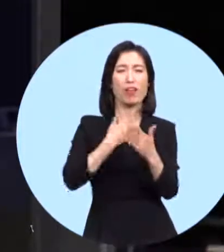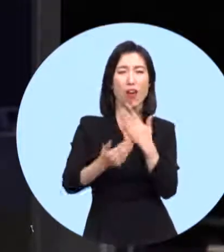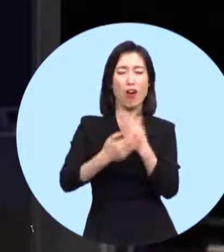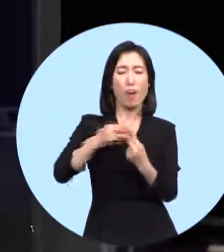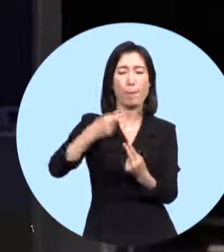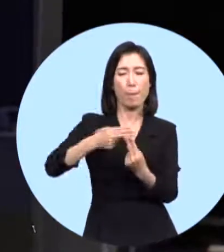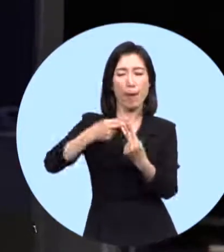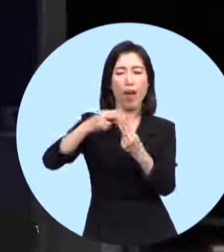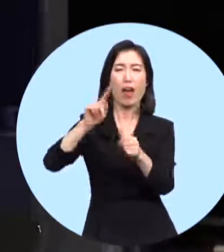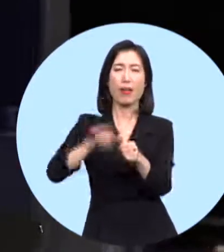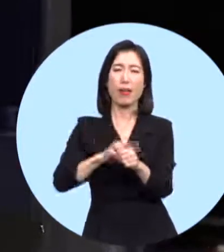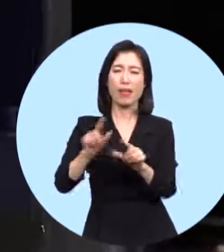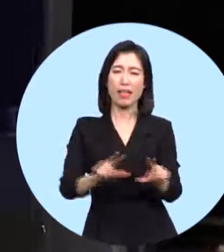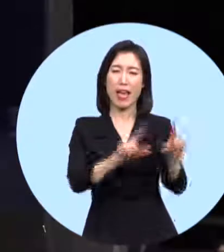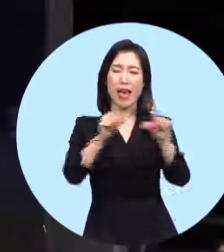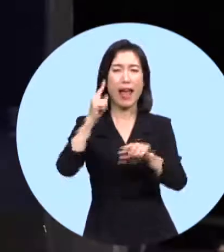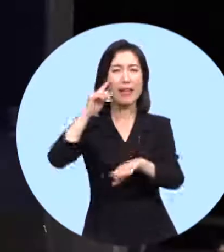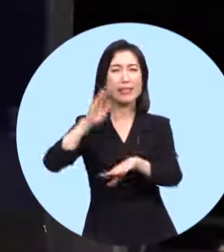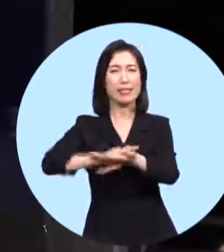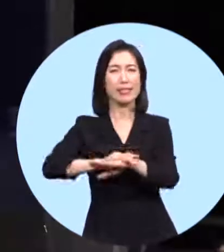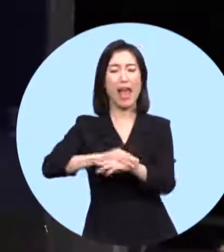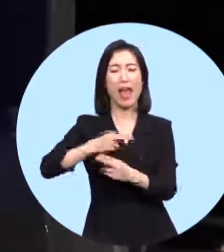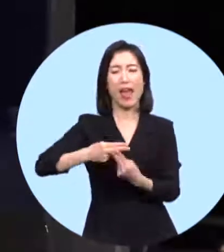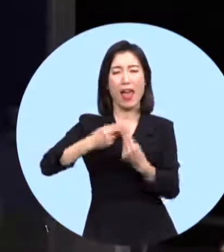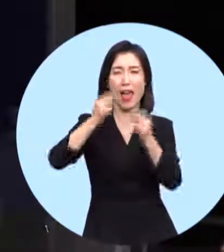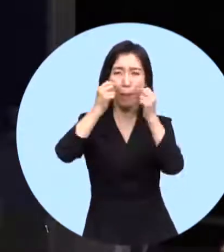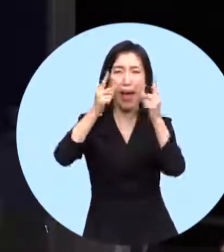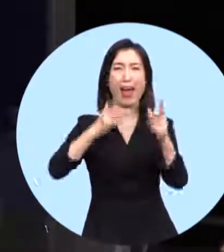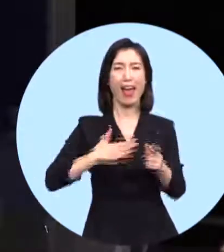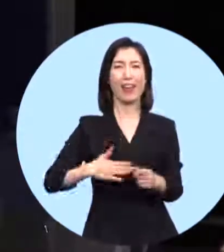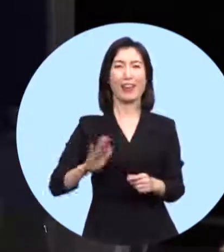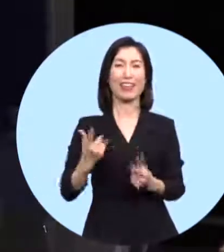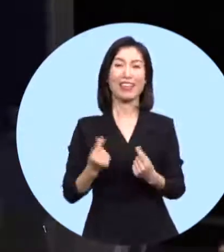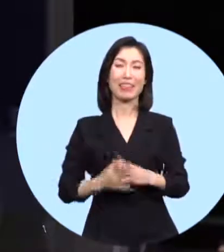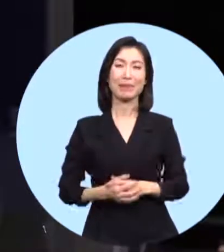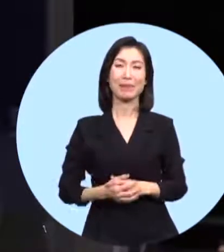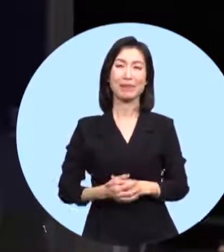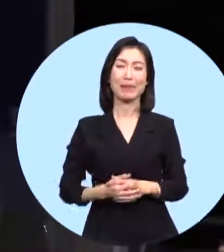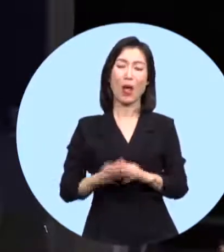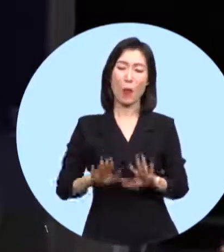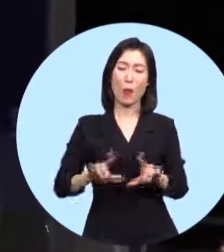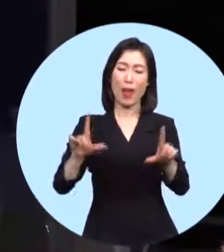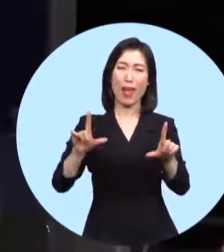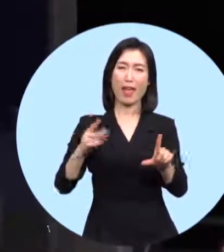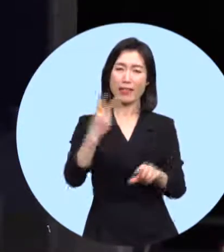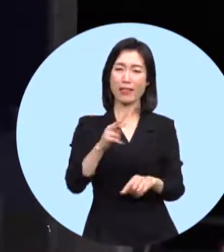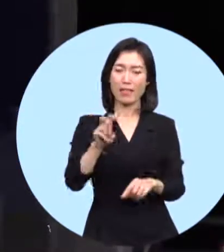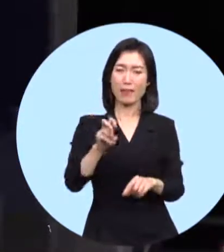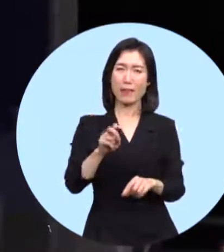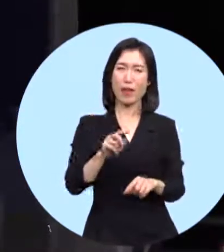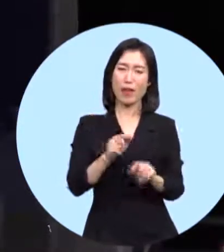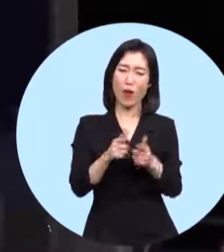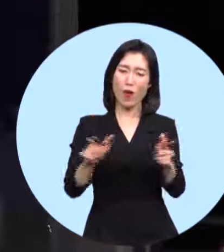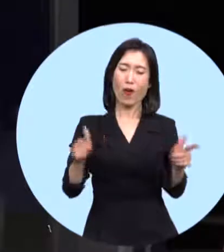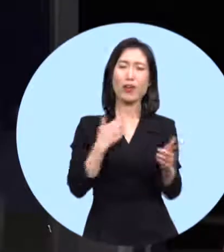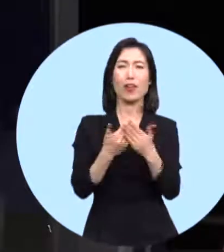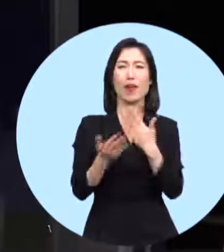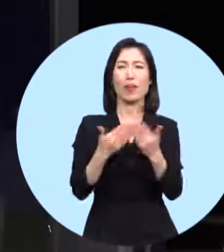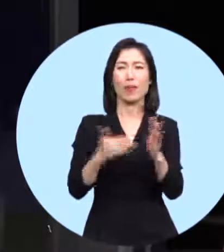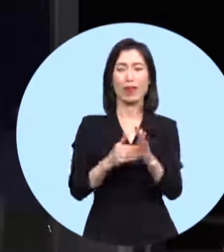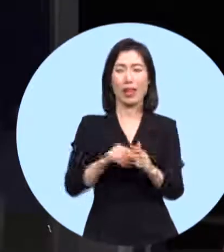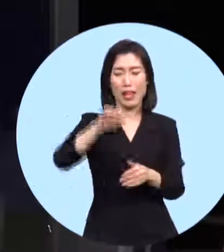축적해 나가고 삶의 지혜를 찾아 나가는 것 같습니다. 올해 사실 많은 경험을